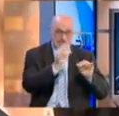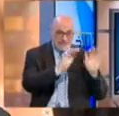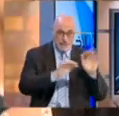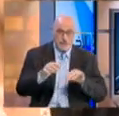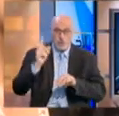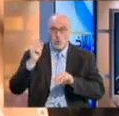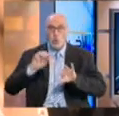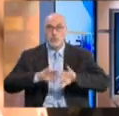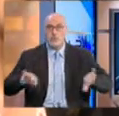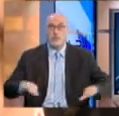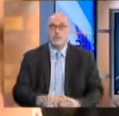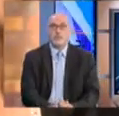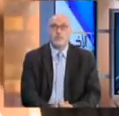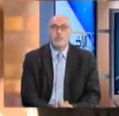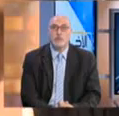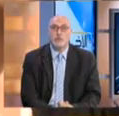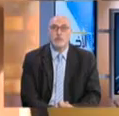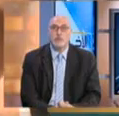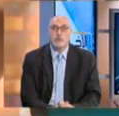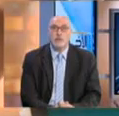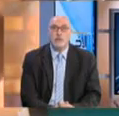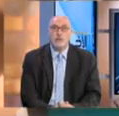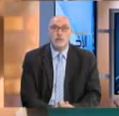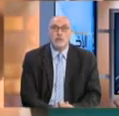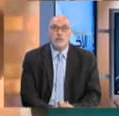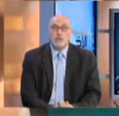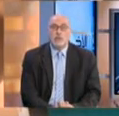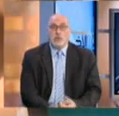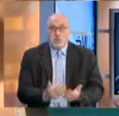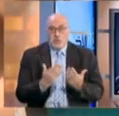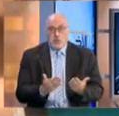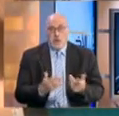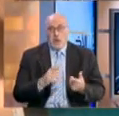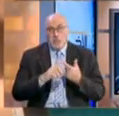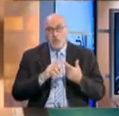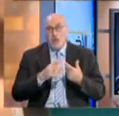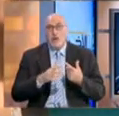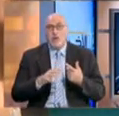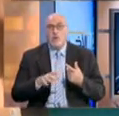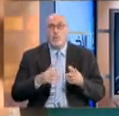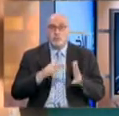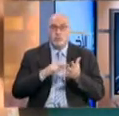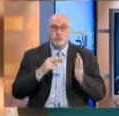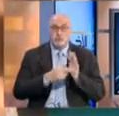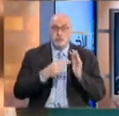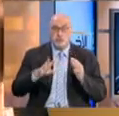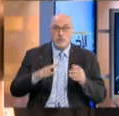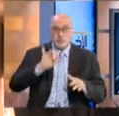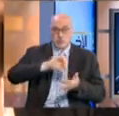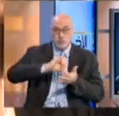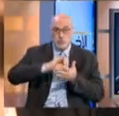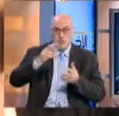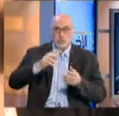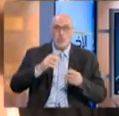dessalement. Aujourd'hui donc on est à pratiquement à 920 000 mètres cubes jour. Donc le dessalement représente 40%, les eaux